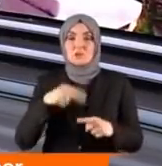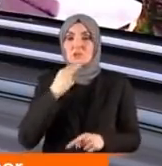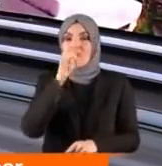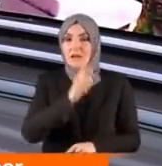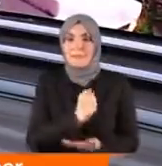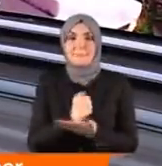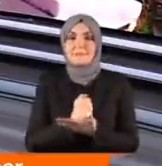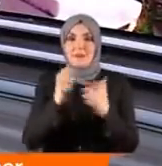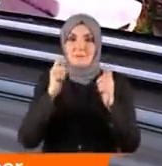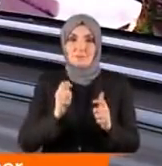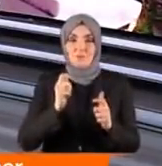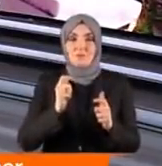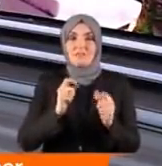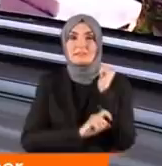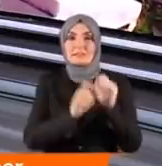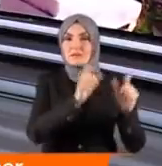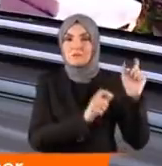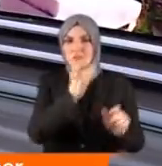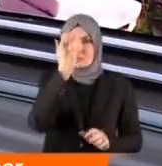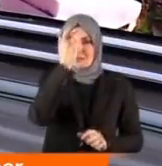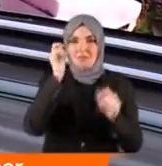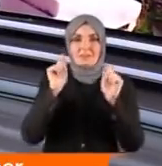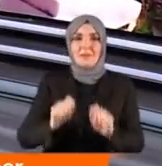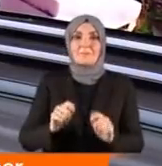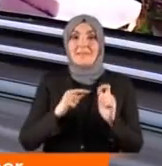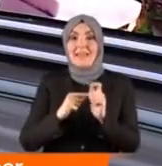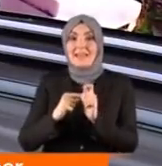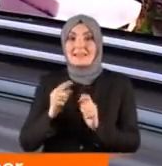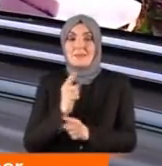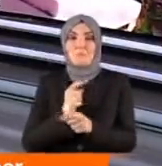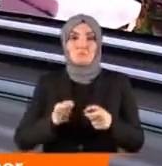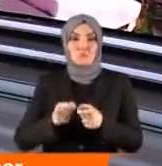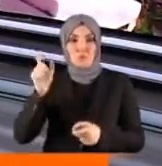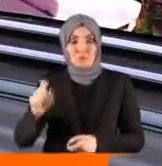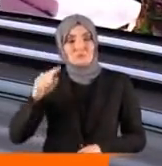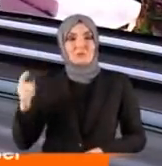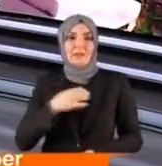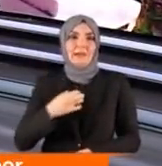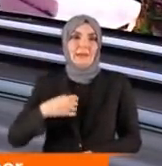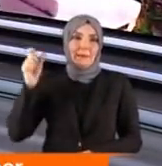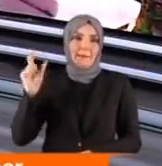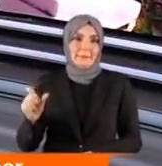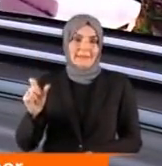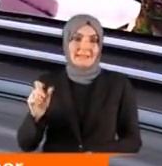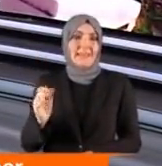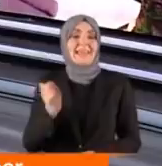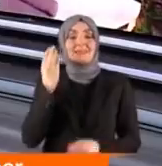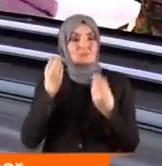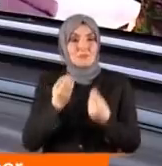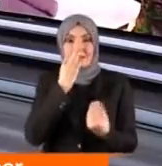tren Bülbülün Annesi onun anneler günü hediyesini Mehmetçik verdi aralıksız süren operasyonlarda PKK'ya